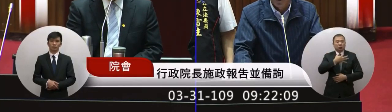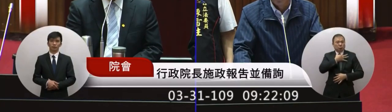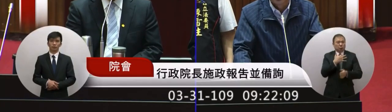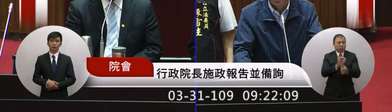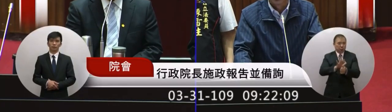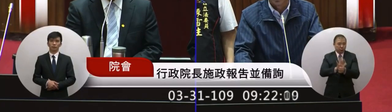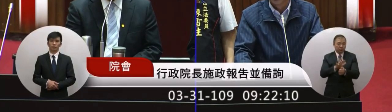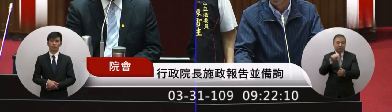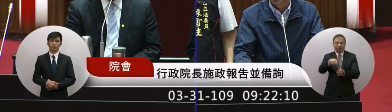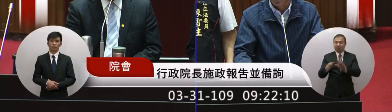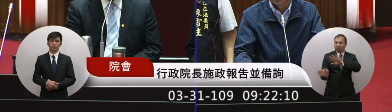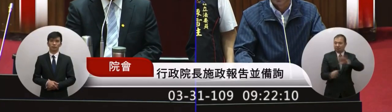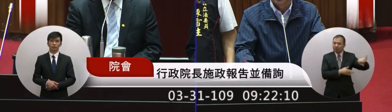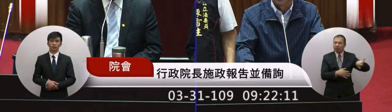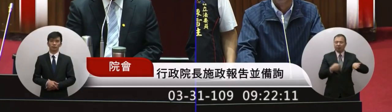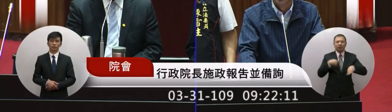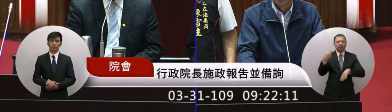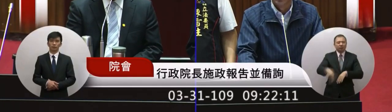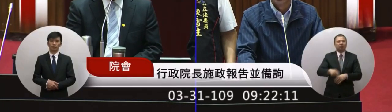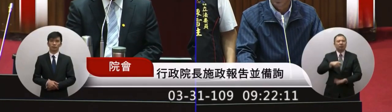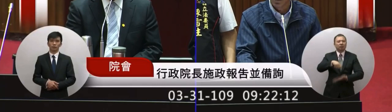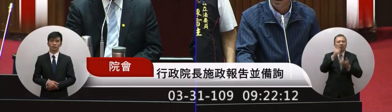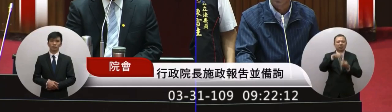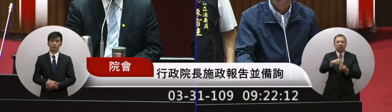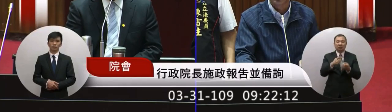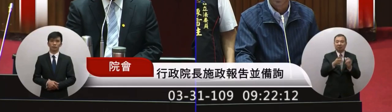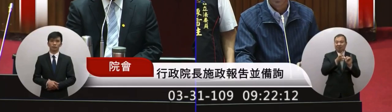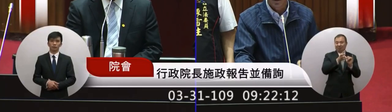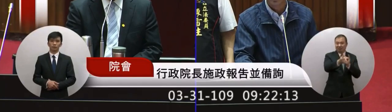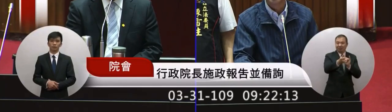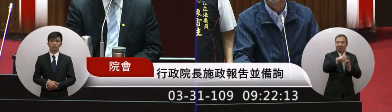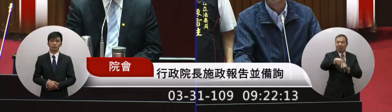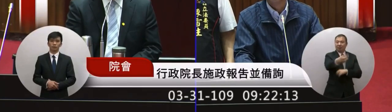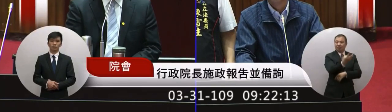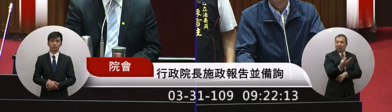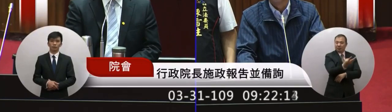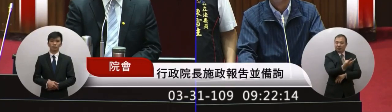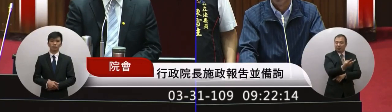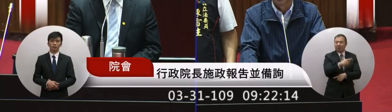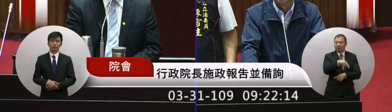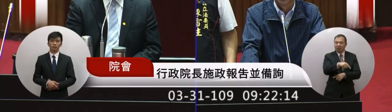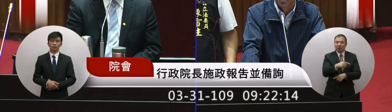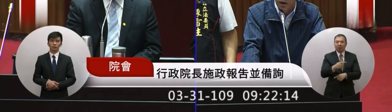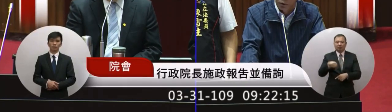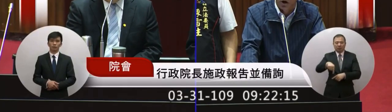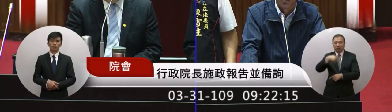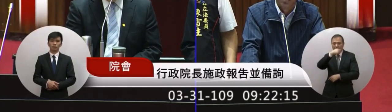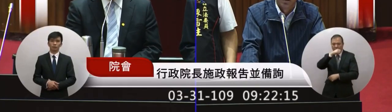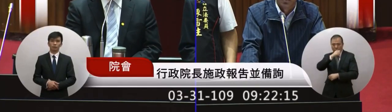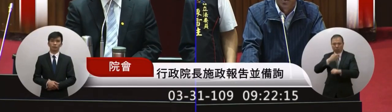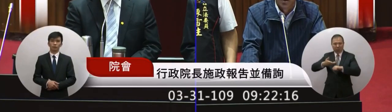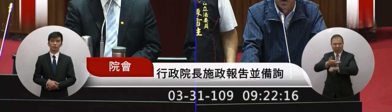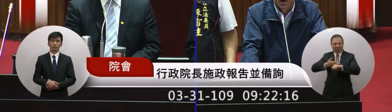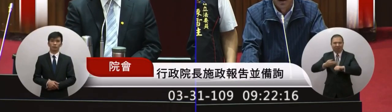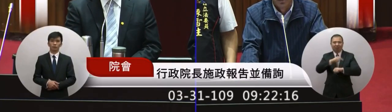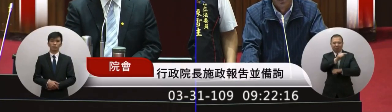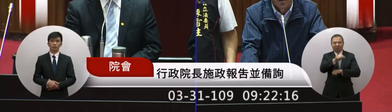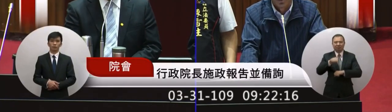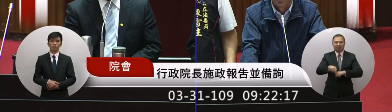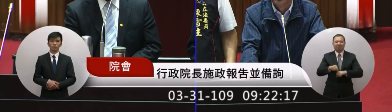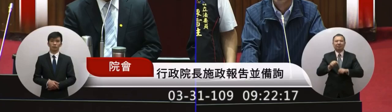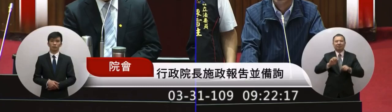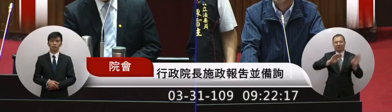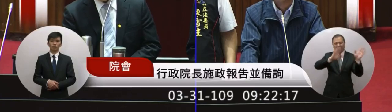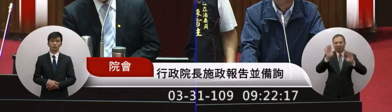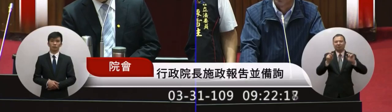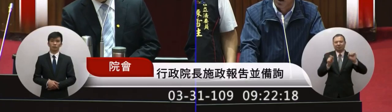在这边还是要讲，因为三个离岛的特性跟本岛还是有一些不同，所以